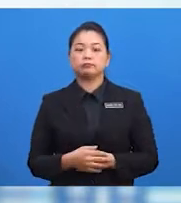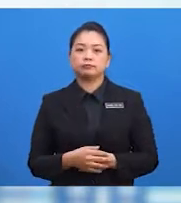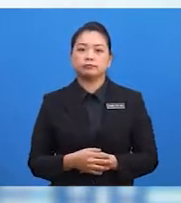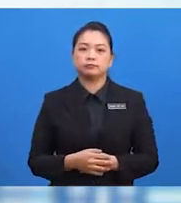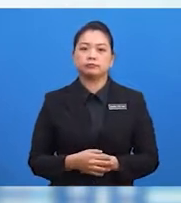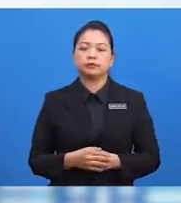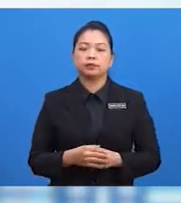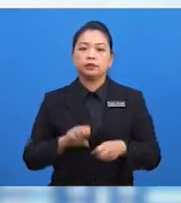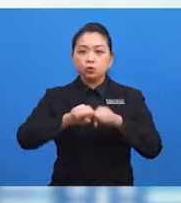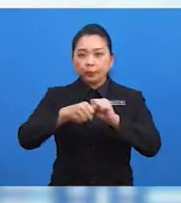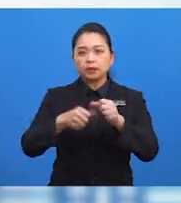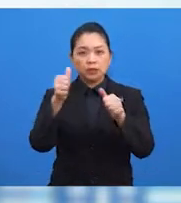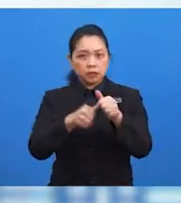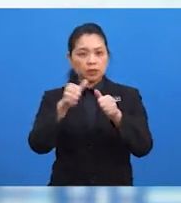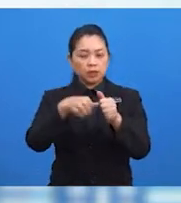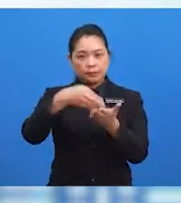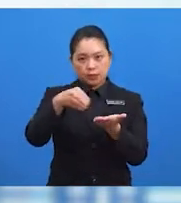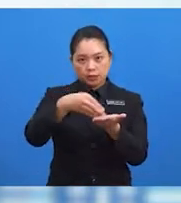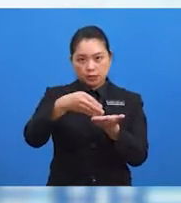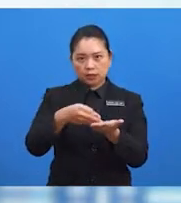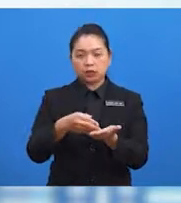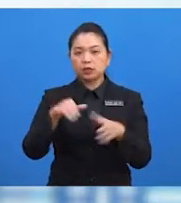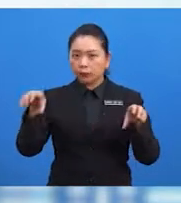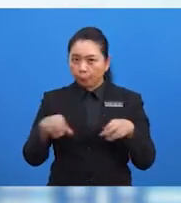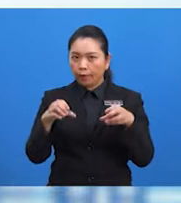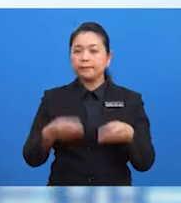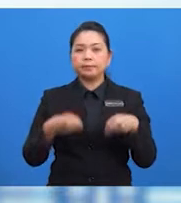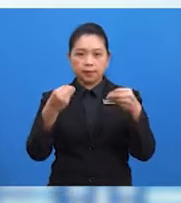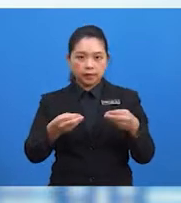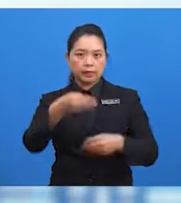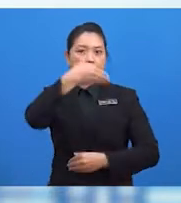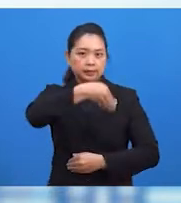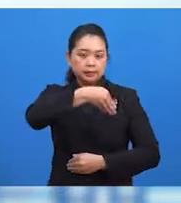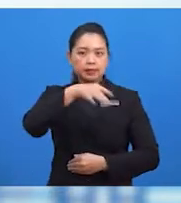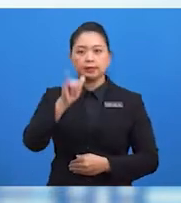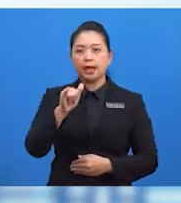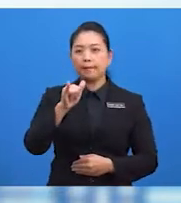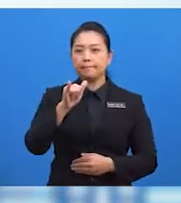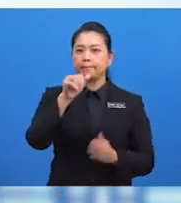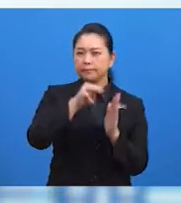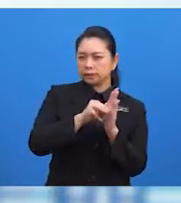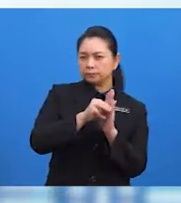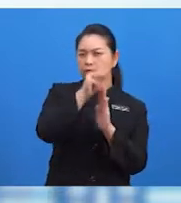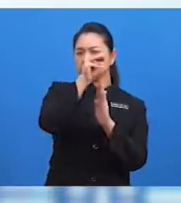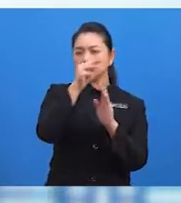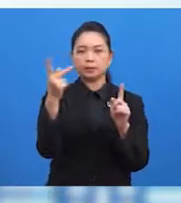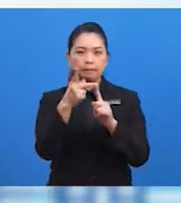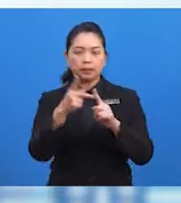setiap perbelanjaan yang dibuat memberikan kebajikan yang maksimum kepada rakyat.